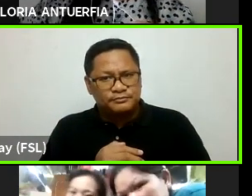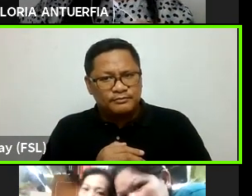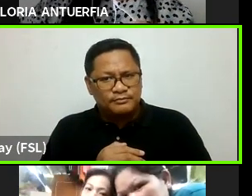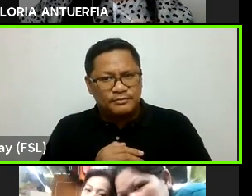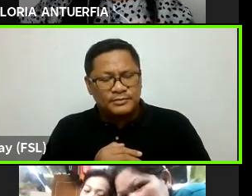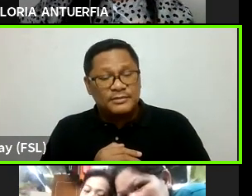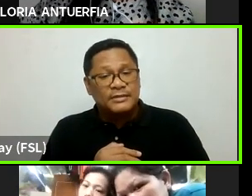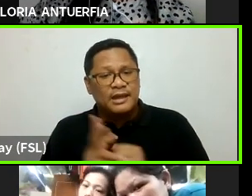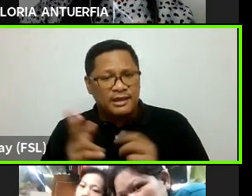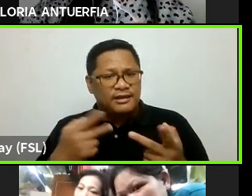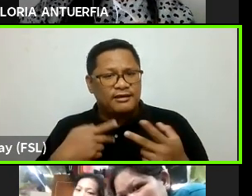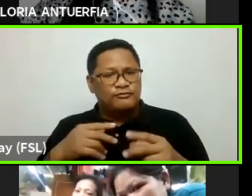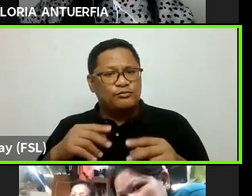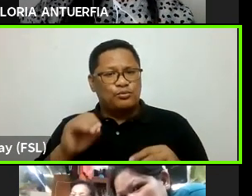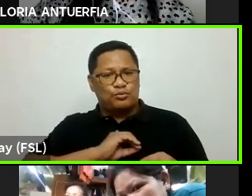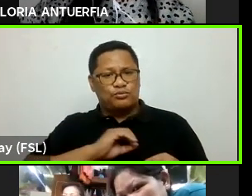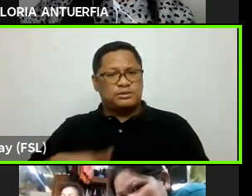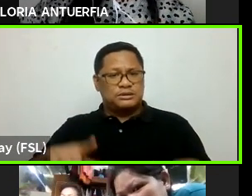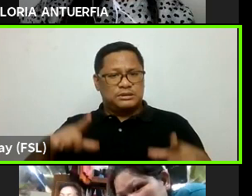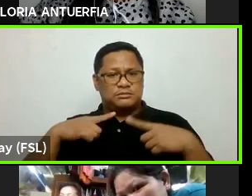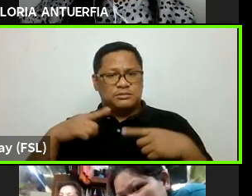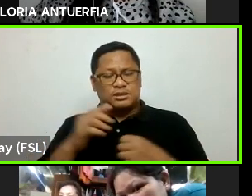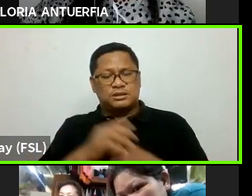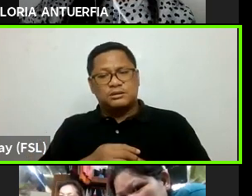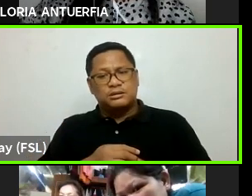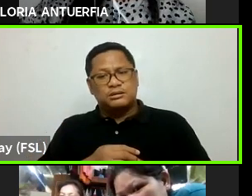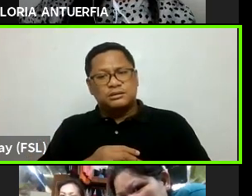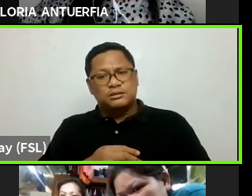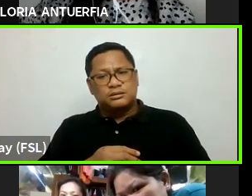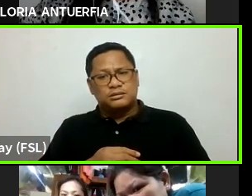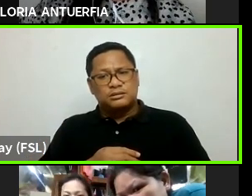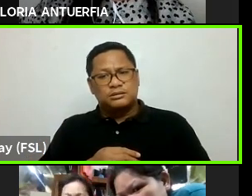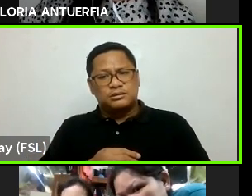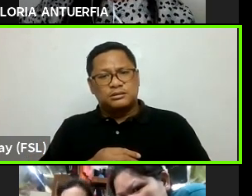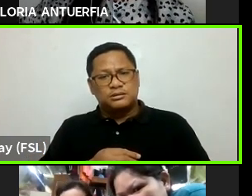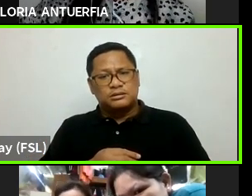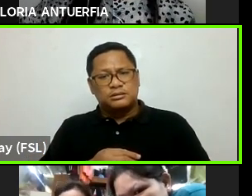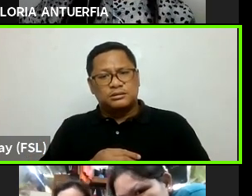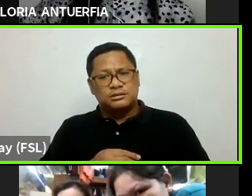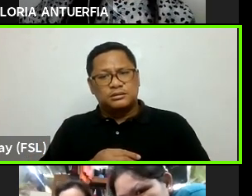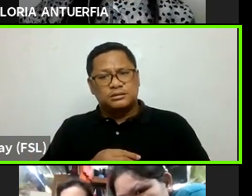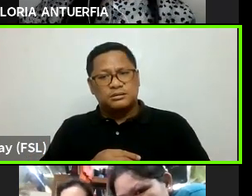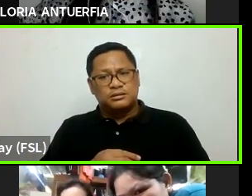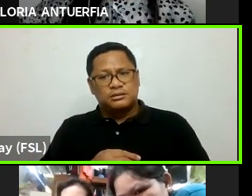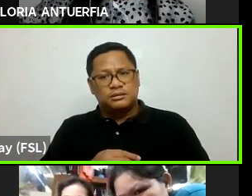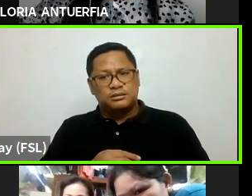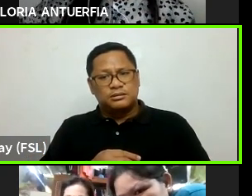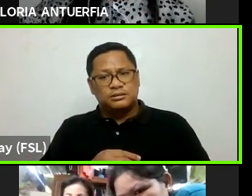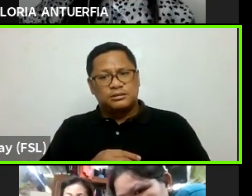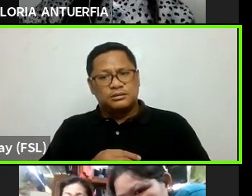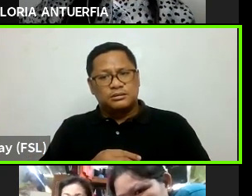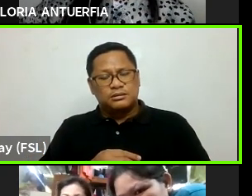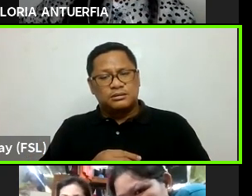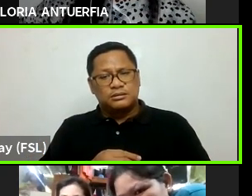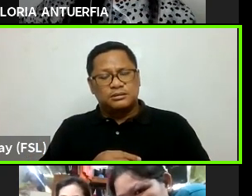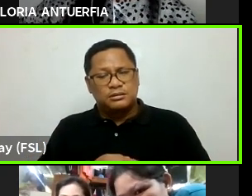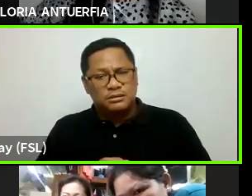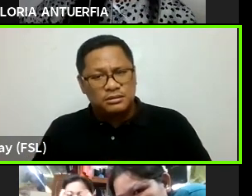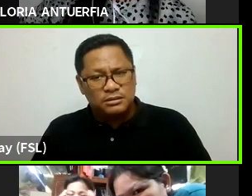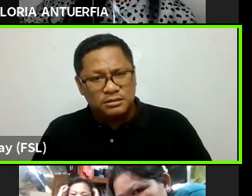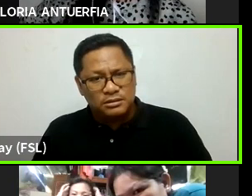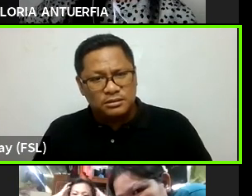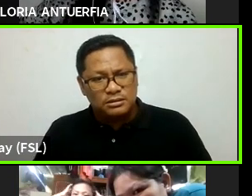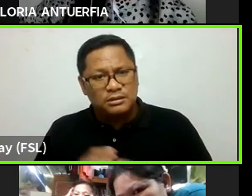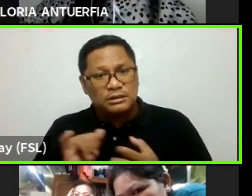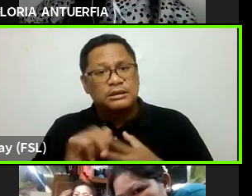earn a living. Kasi yun naman ang goal ng isang nanay na na magkaroon ng konting puhunan, magkaroon ng